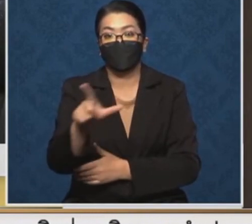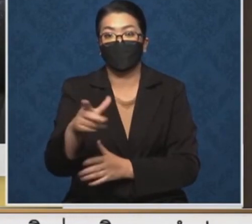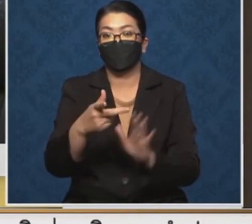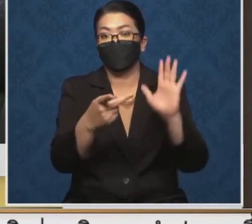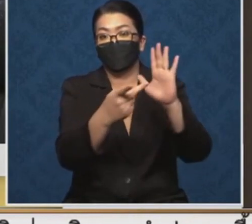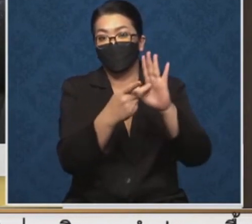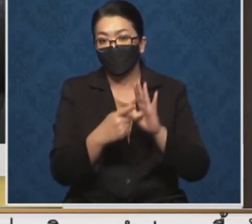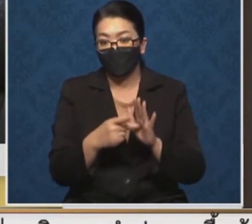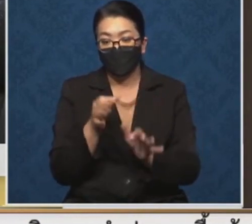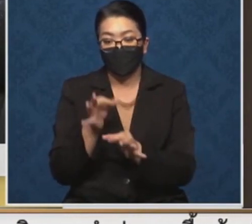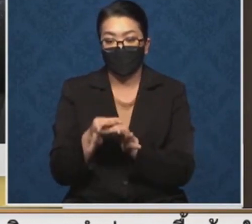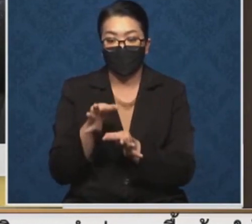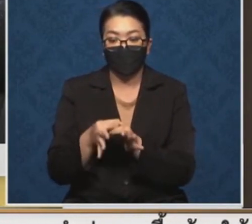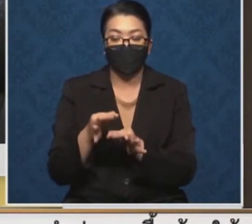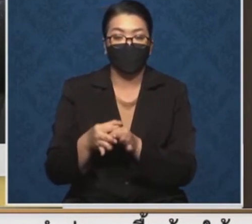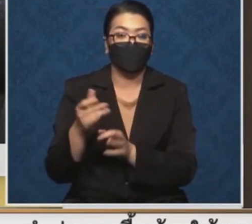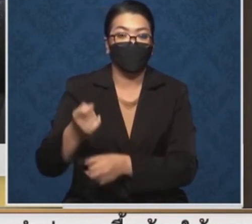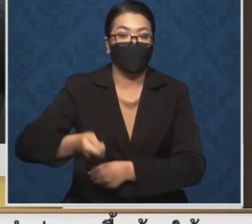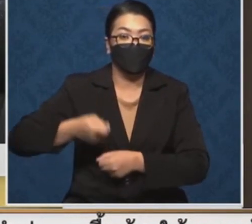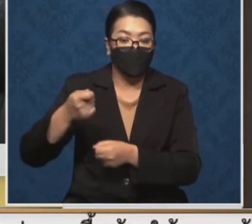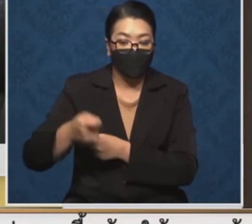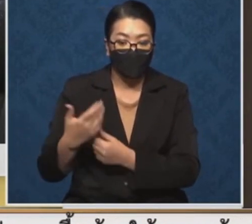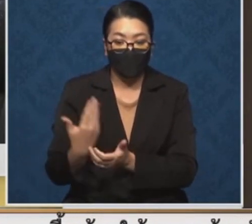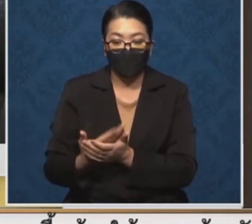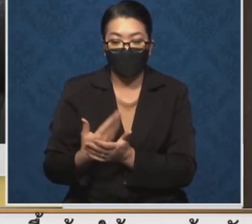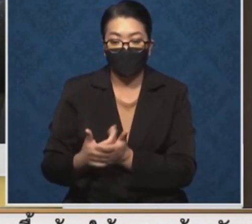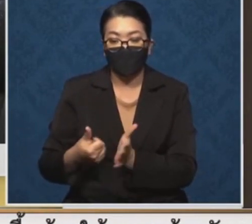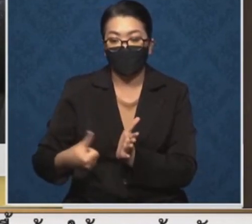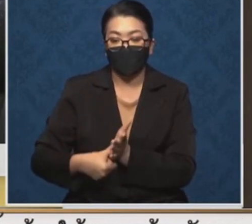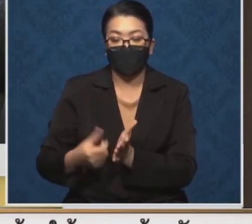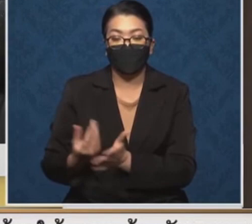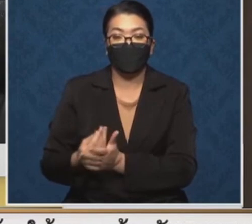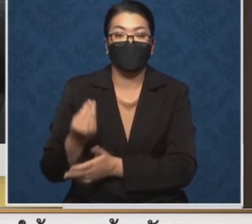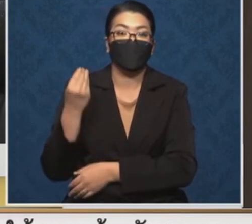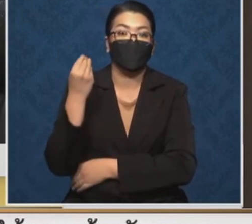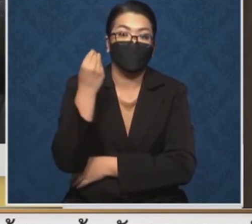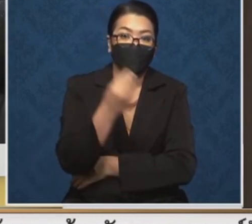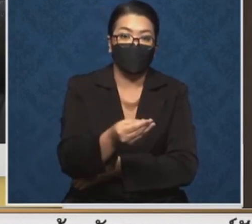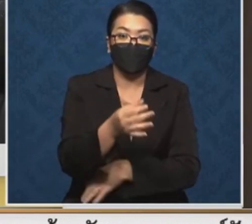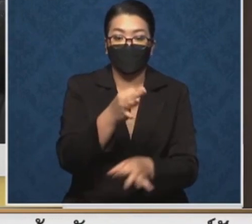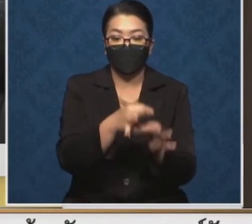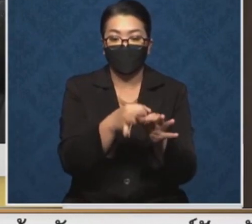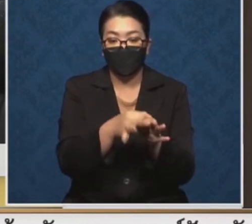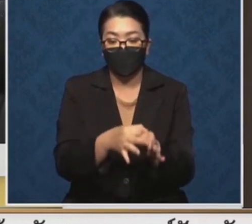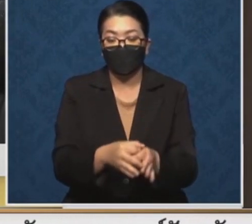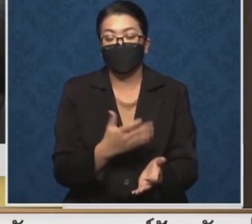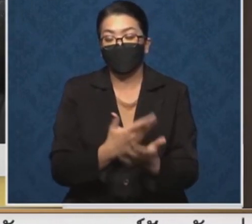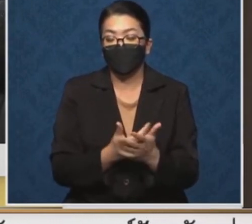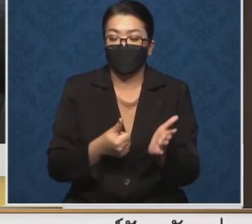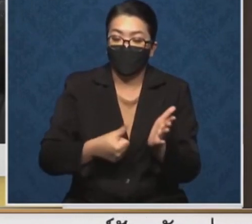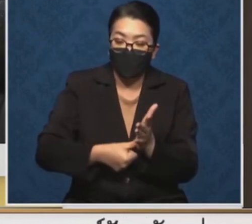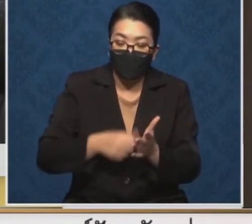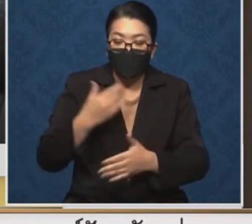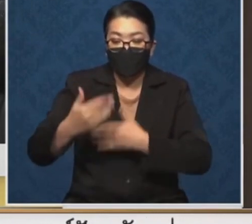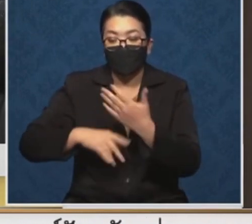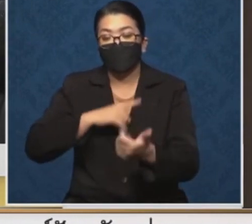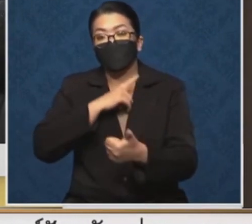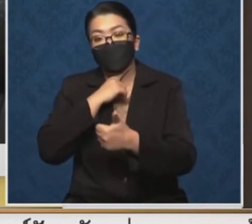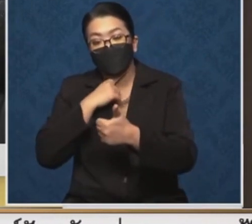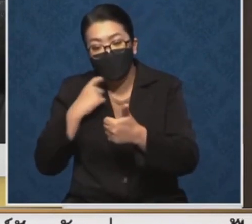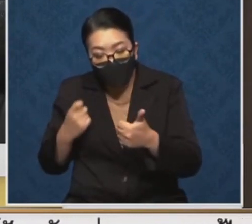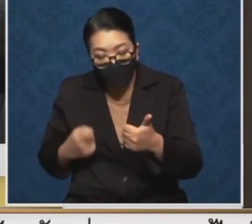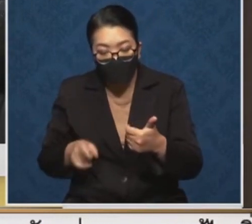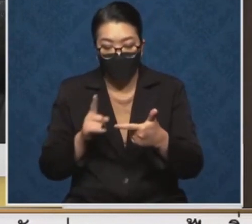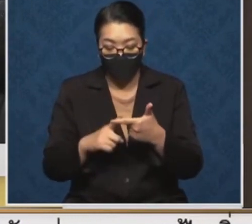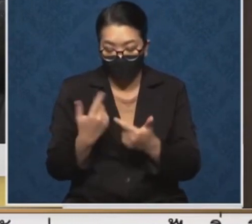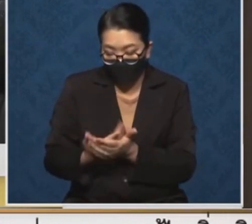ครับก็จะต้องเอาเงินเหล่านี้ไปใช้คืนธกส 2เด้งครับขายขาดทุนแล้วต้องเอาเงิน